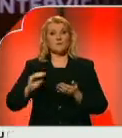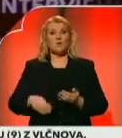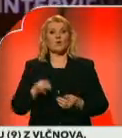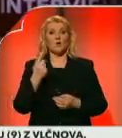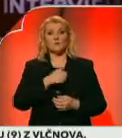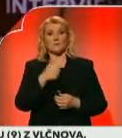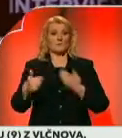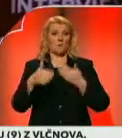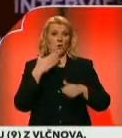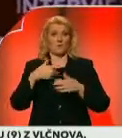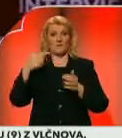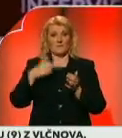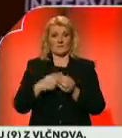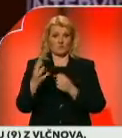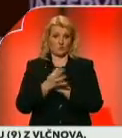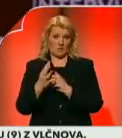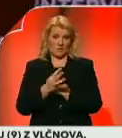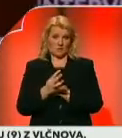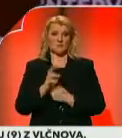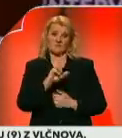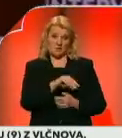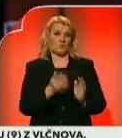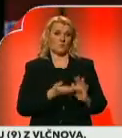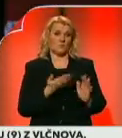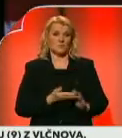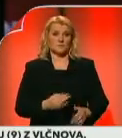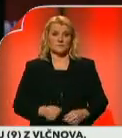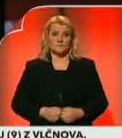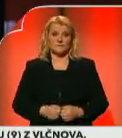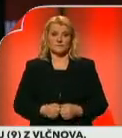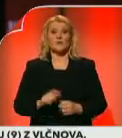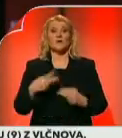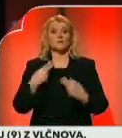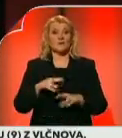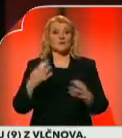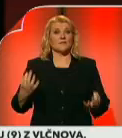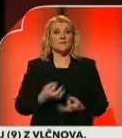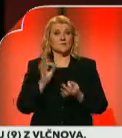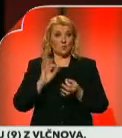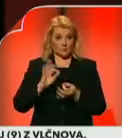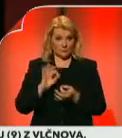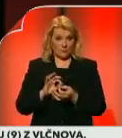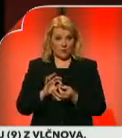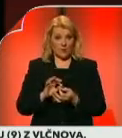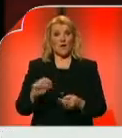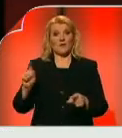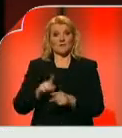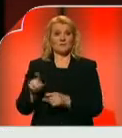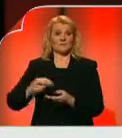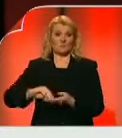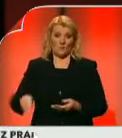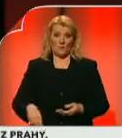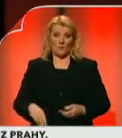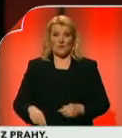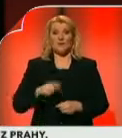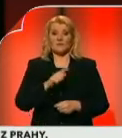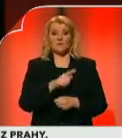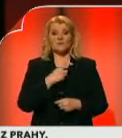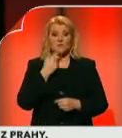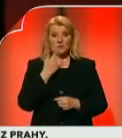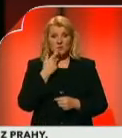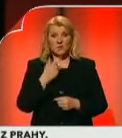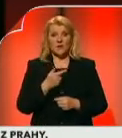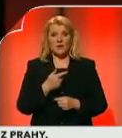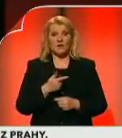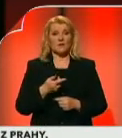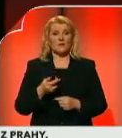ledna 2014. To je jednoznačně dohledatelné a prokazatelné. Tak já se ještě vrátím k té úspoře a pak znovu ještě tedy k té smlouvě. Vy jste řekl, že